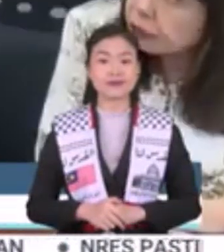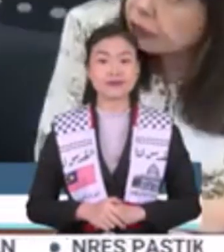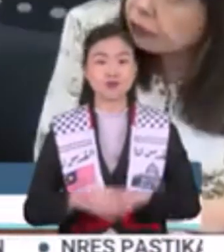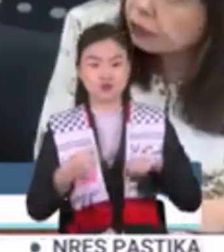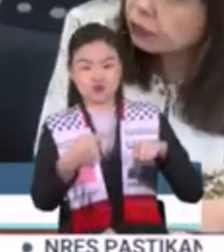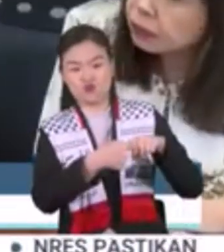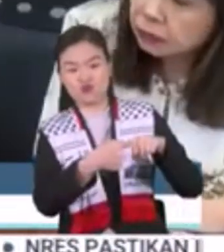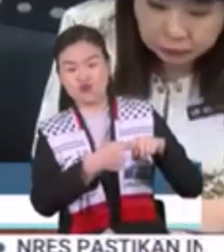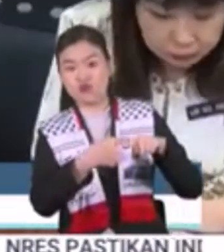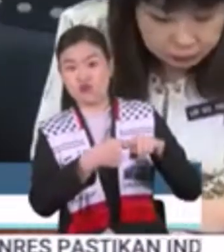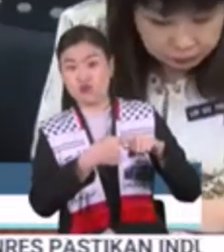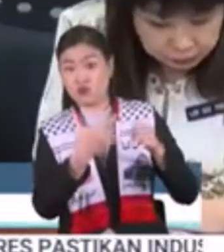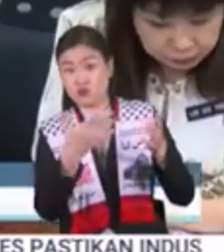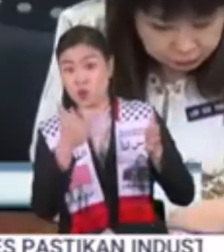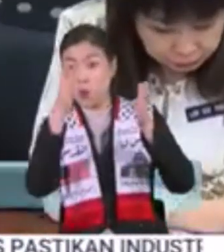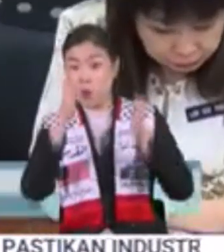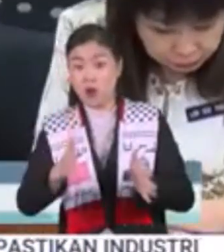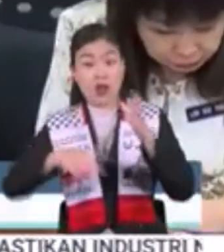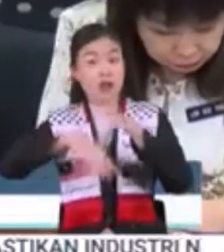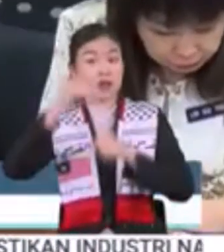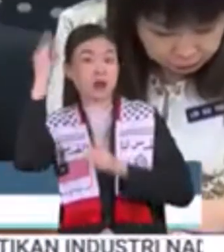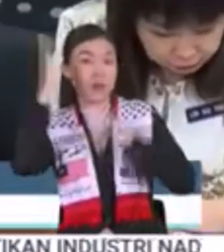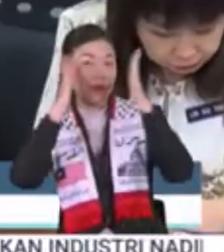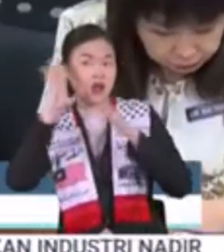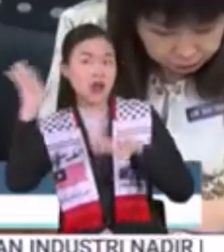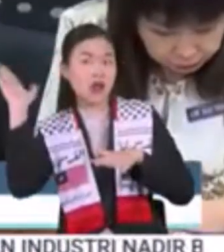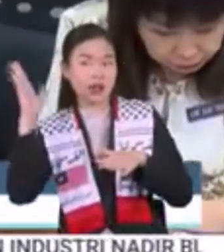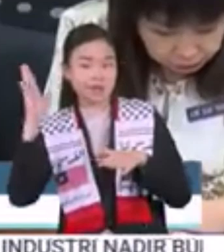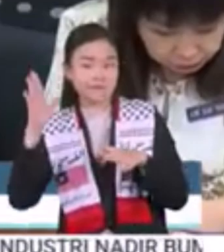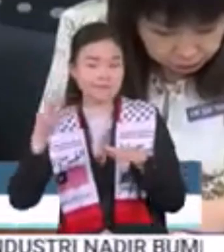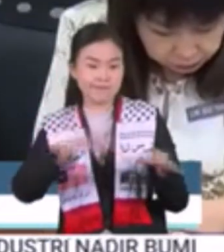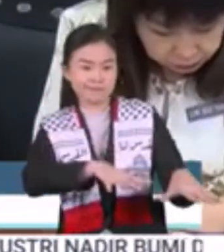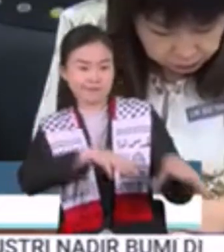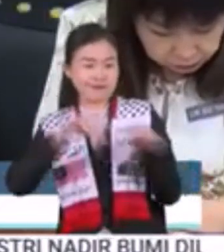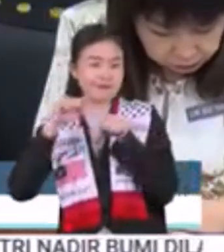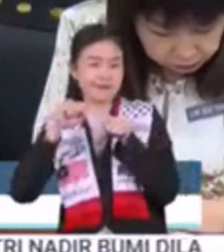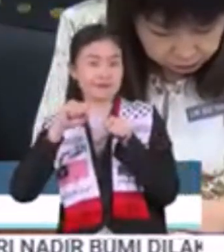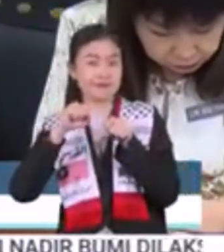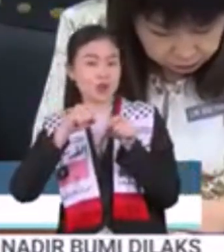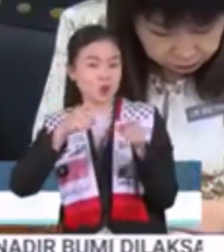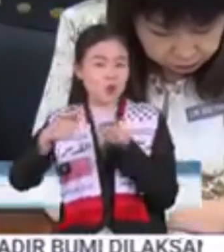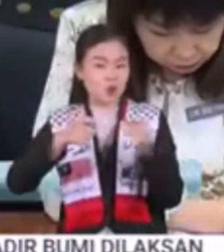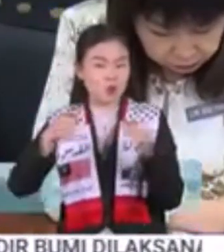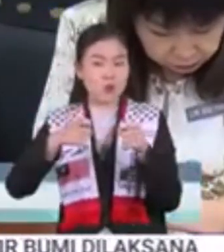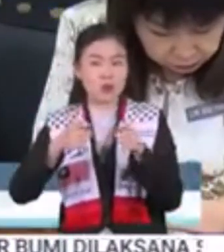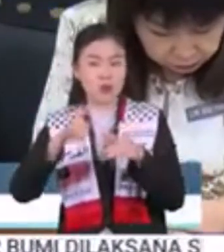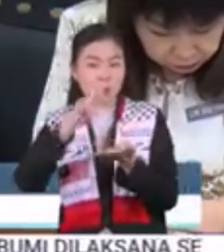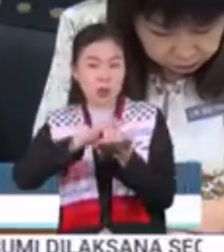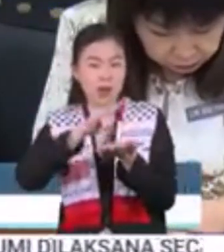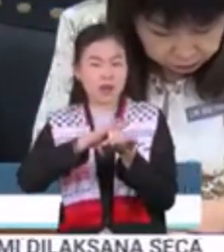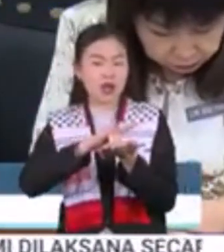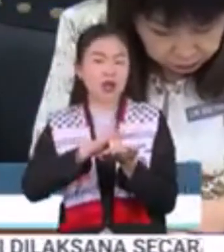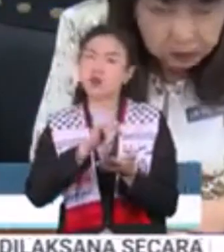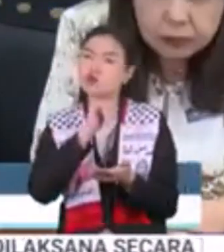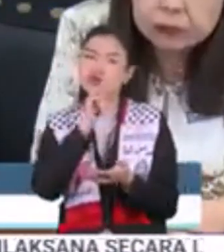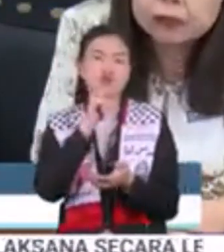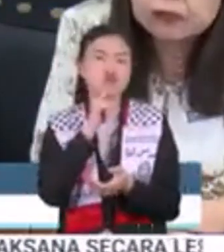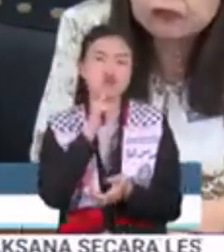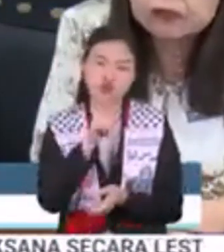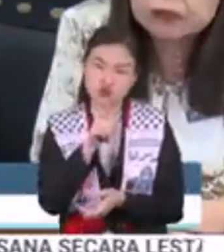Tuduhan bahawa orang asing akan mengambil alih menguasai lapangan terbang negara tidak benar sama